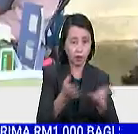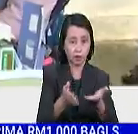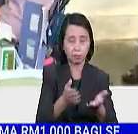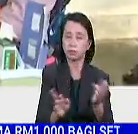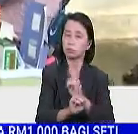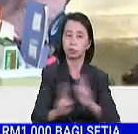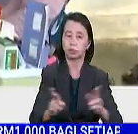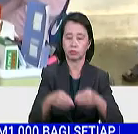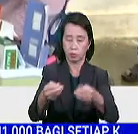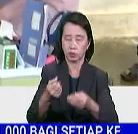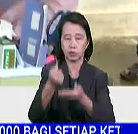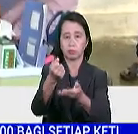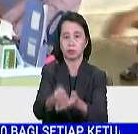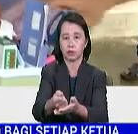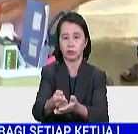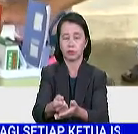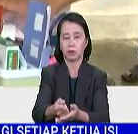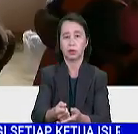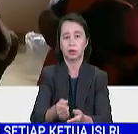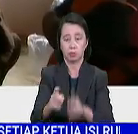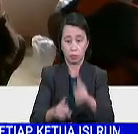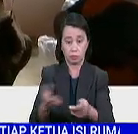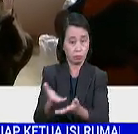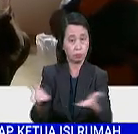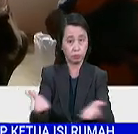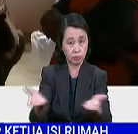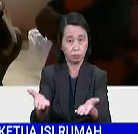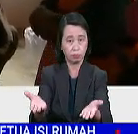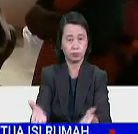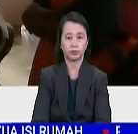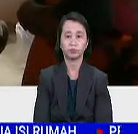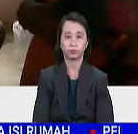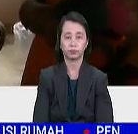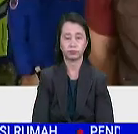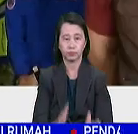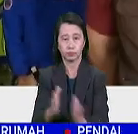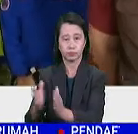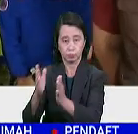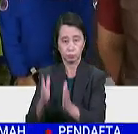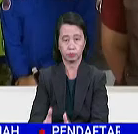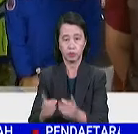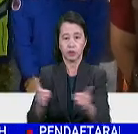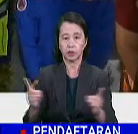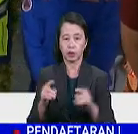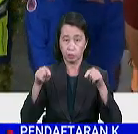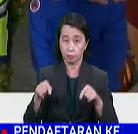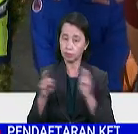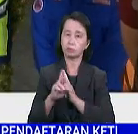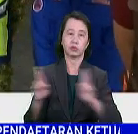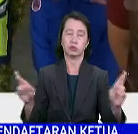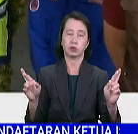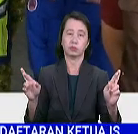bersiap sedia menghulurkan bantuan diperlukan penduduk terjejas benar asli daerah ini telah pun bersiap sedia